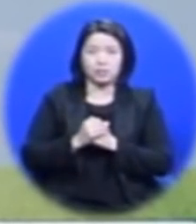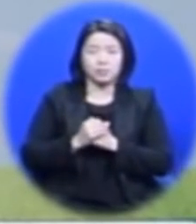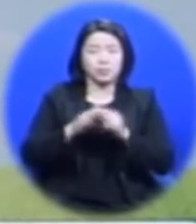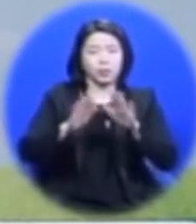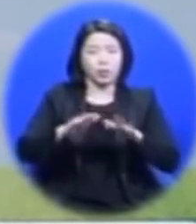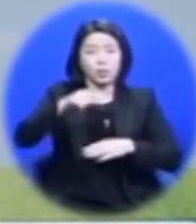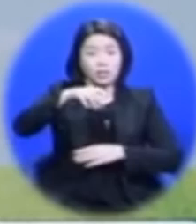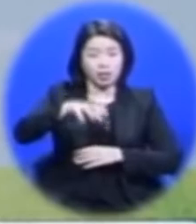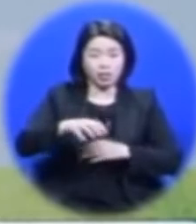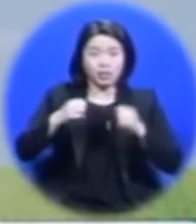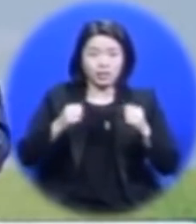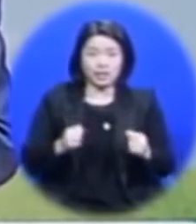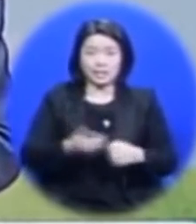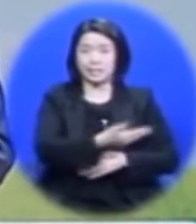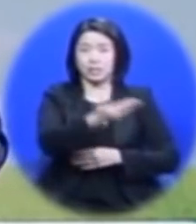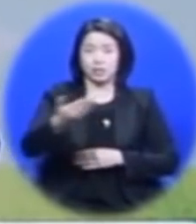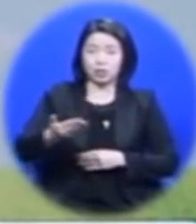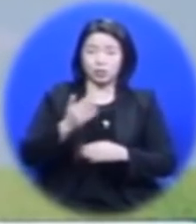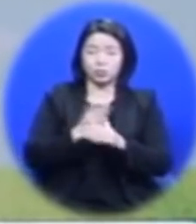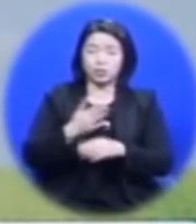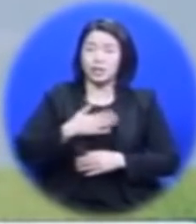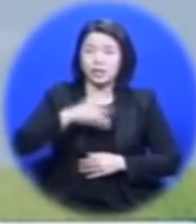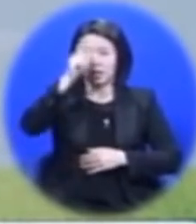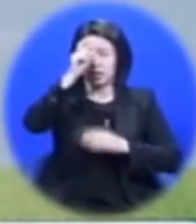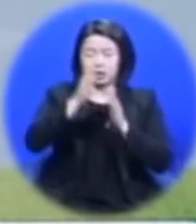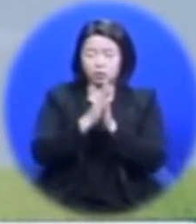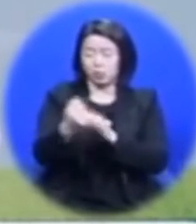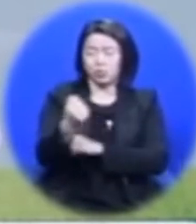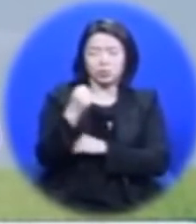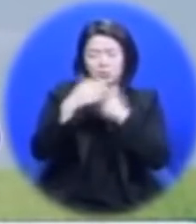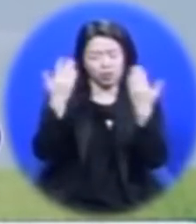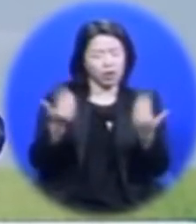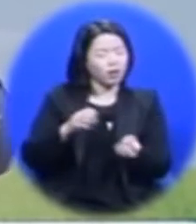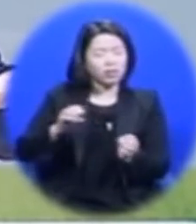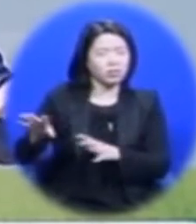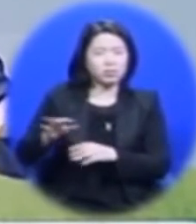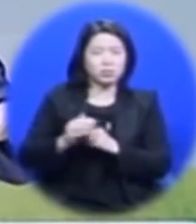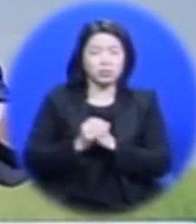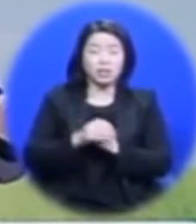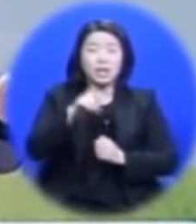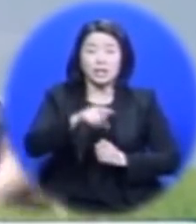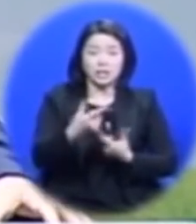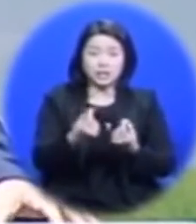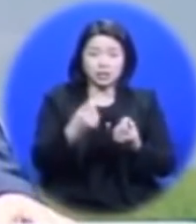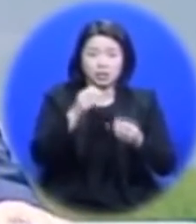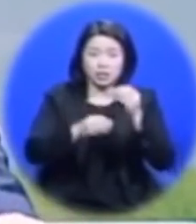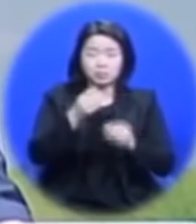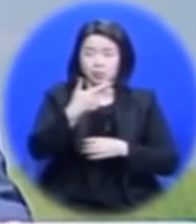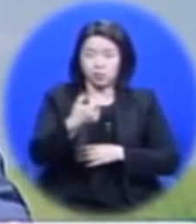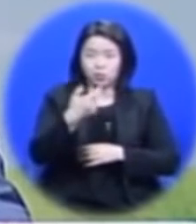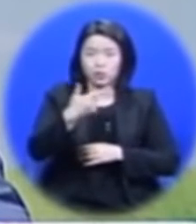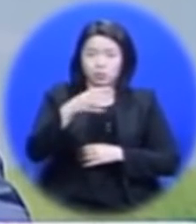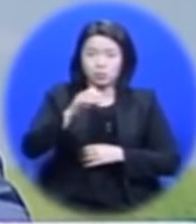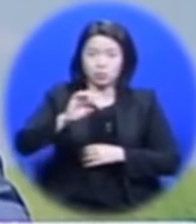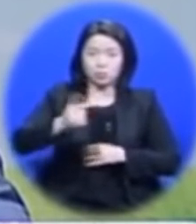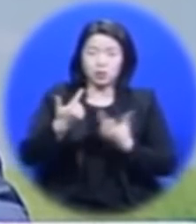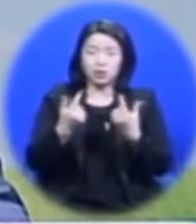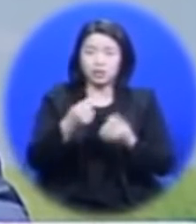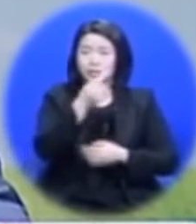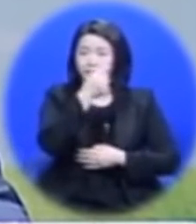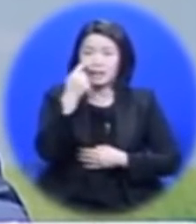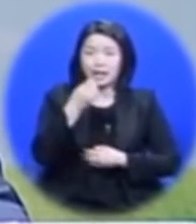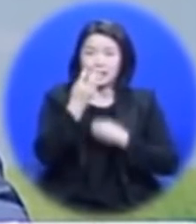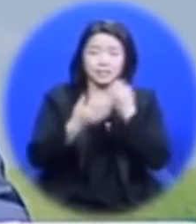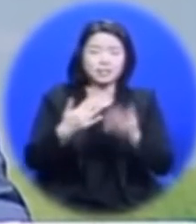오늘 여기 계신 여러분들 중에 나는 기도의 힘을 다 잃어버렸어. 나는 이런 시편 66편과 같은 간증이 내게는